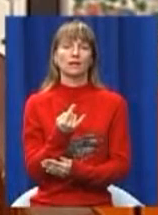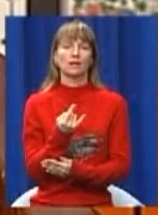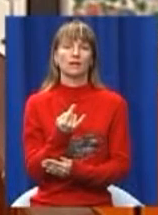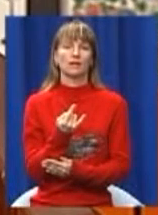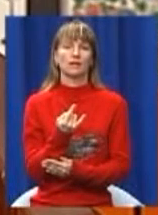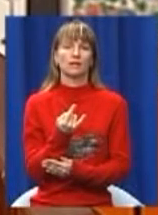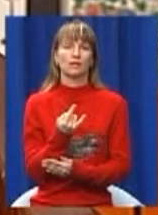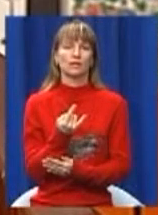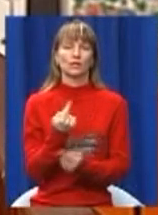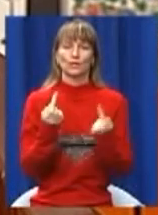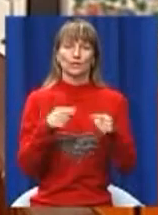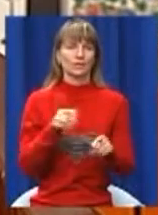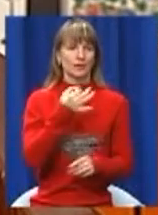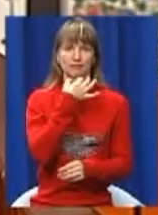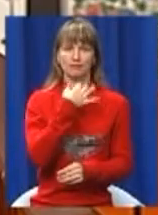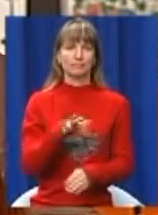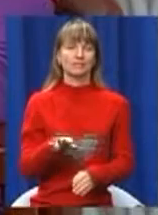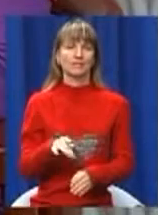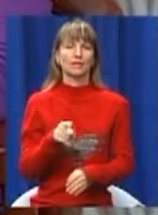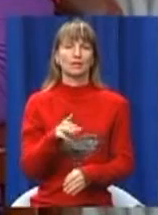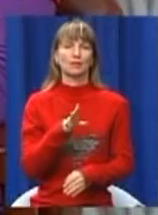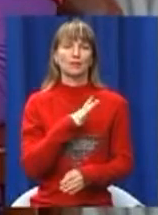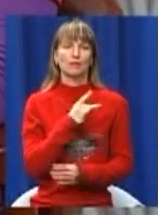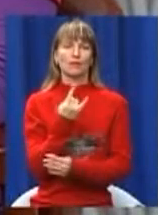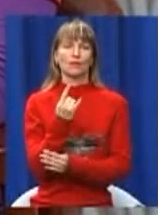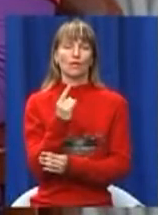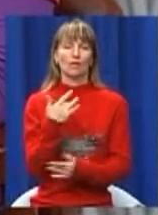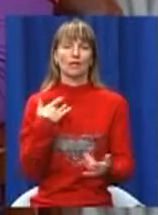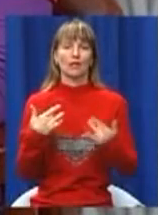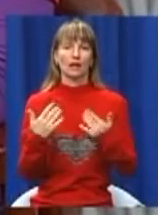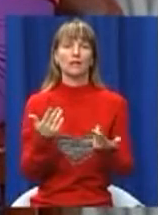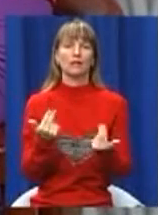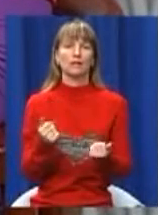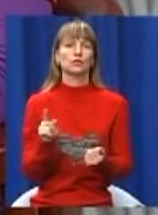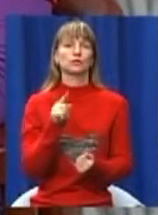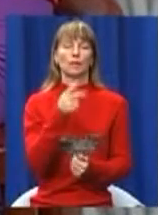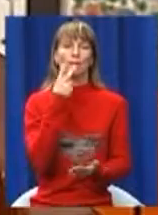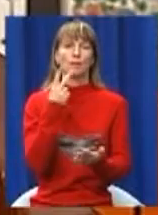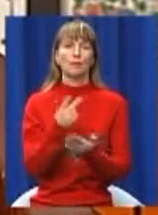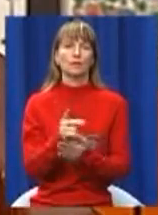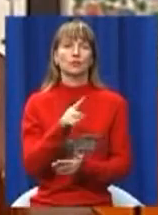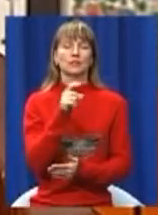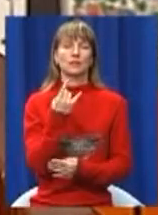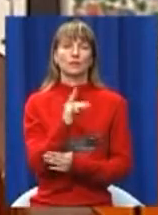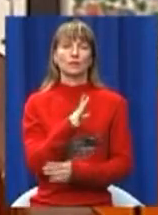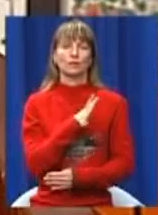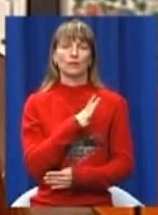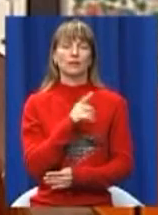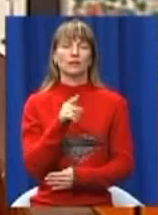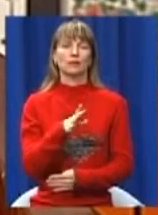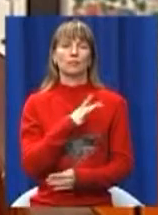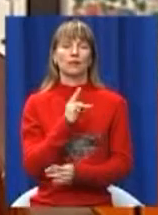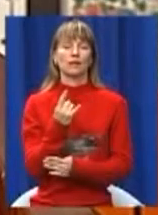мені ніякі більше не подобаються ляльки. А була ти в ляльковому театрі? Так, ляльки. І що там показували? Що там за ляльки були? Там